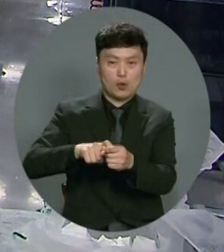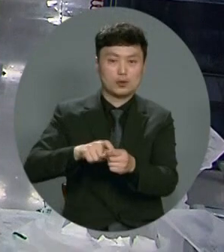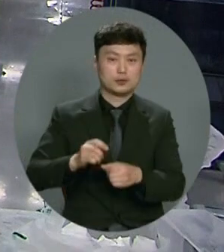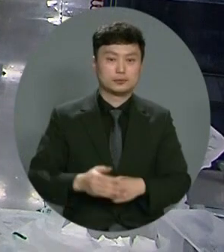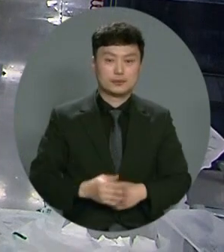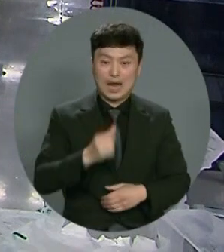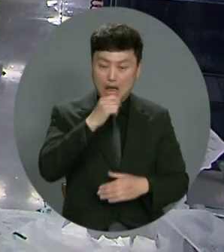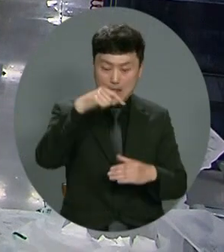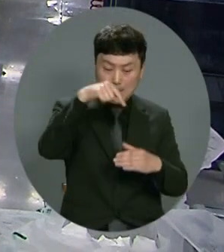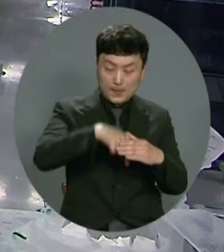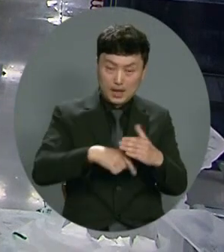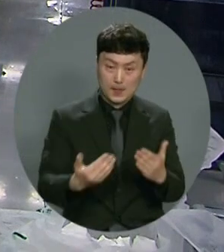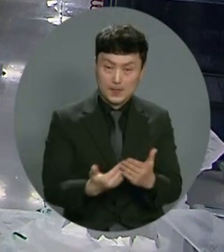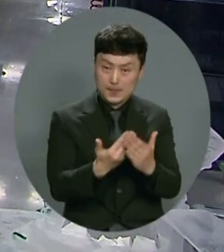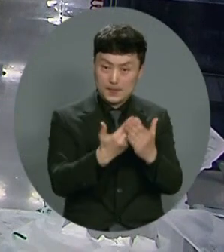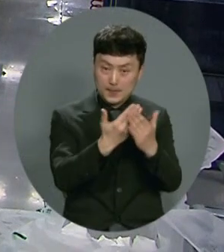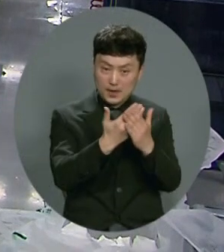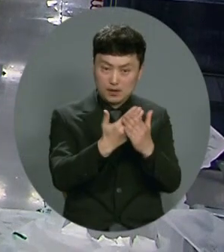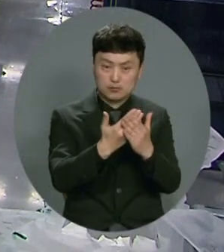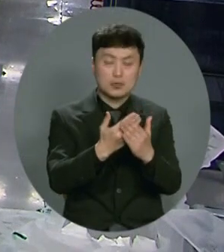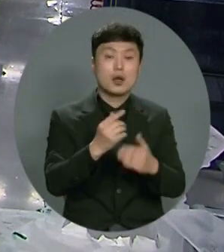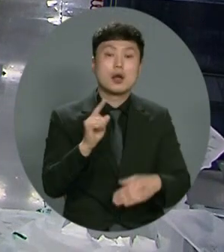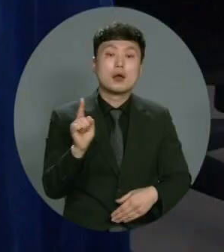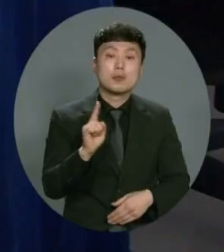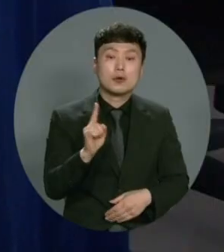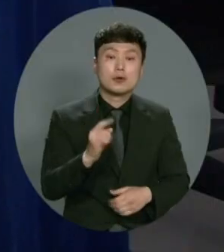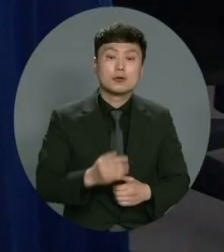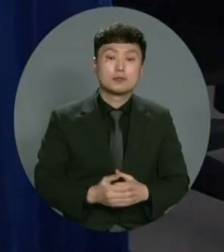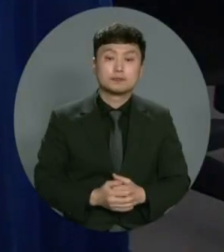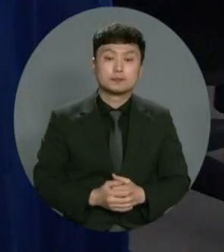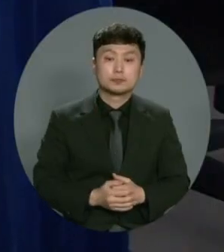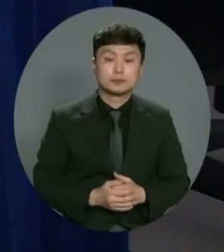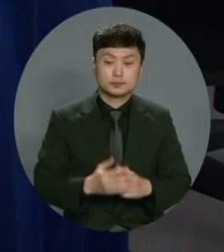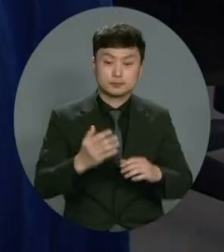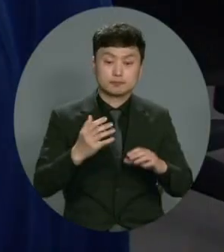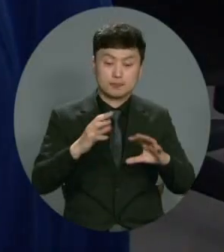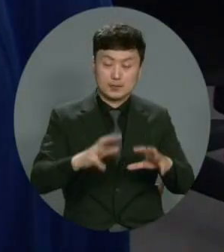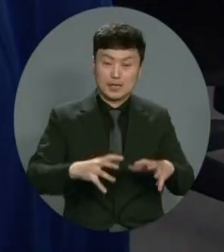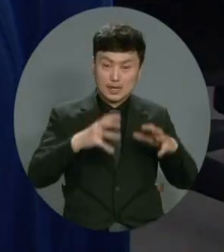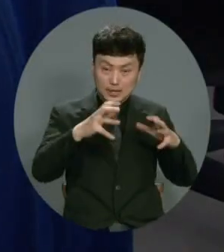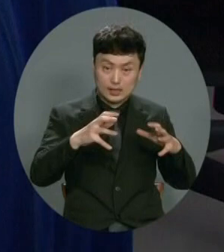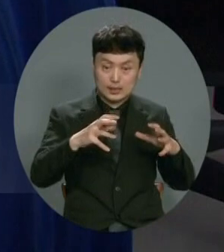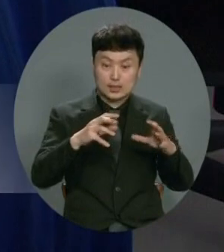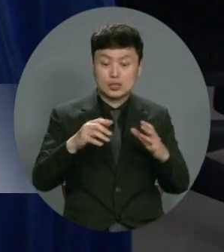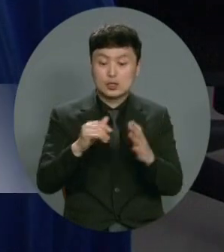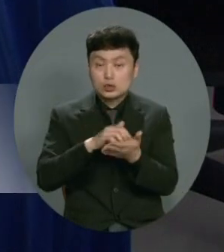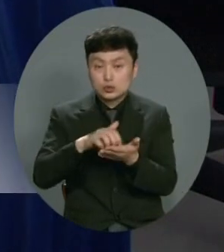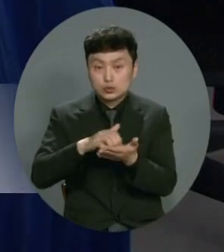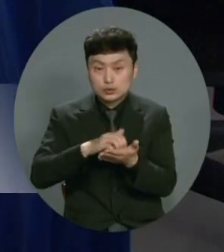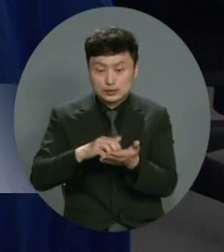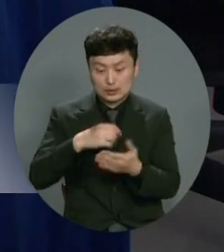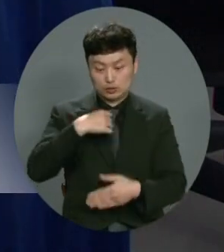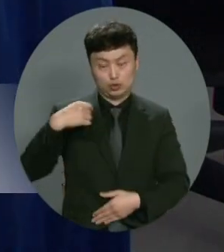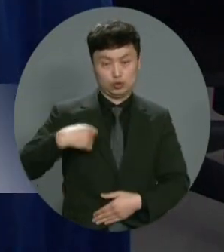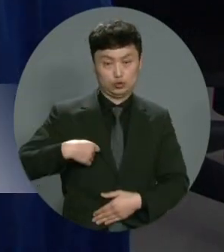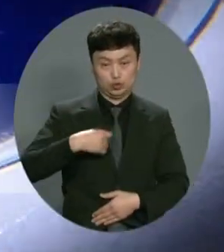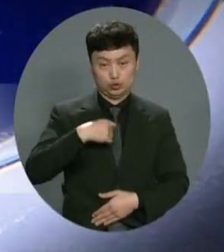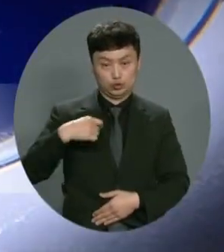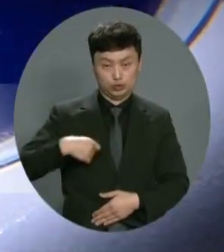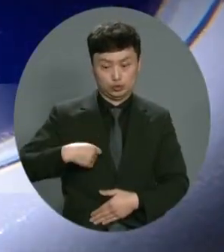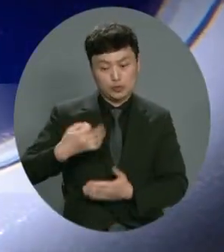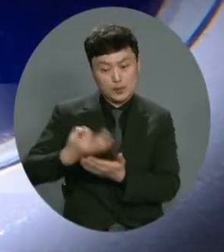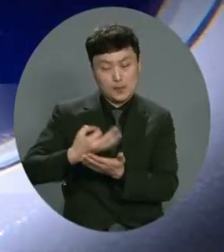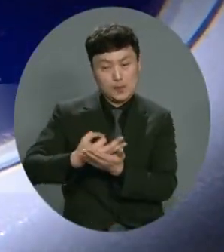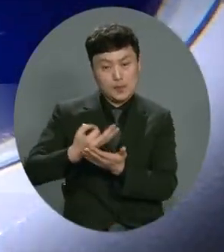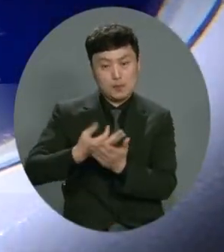임플란트 산업의 성장 잠재력은 매우 큽니다. 특히 세계 인구의 18% 이상을 차지하는 중국은 소득 수준이